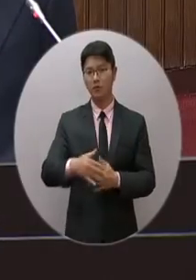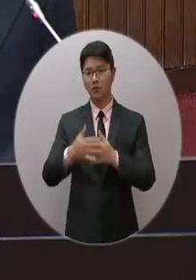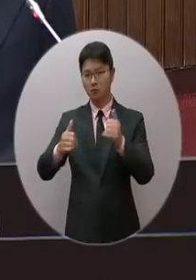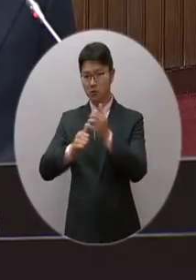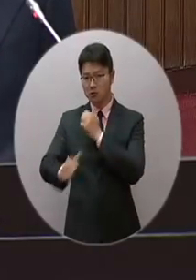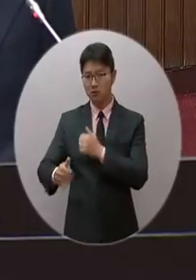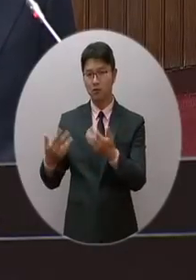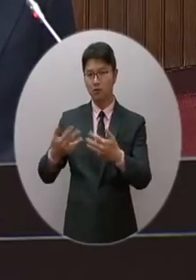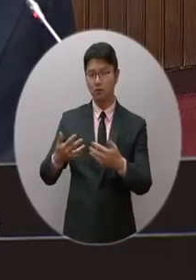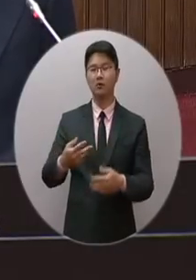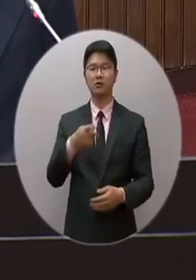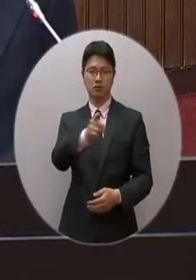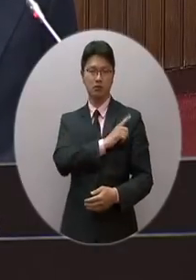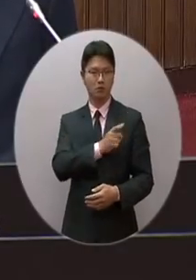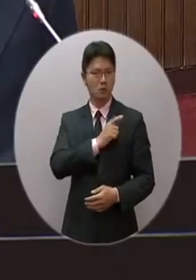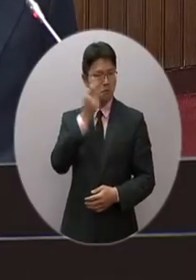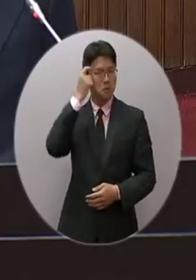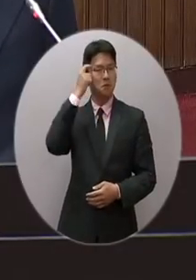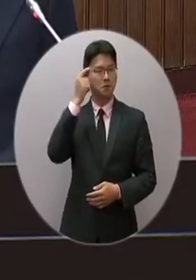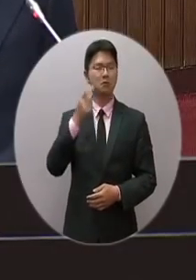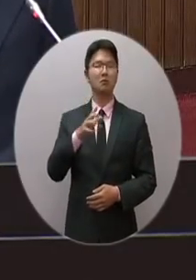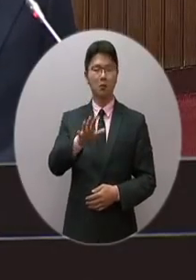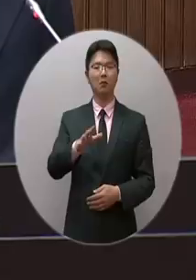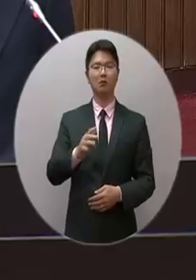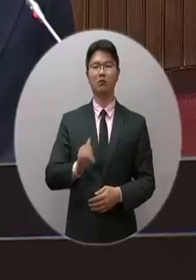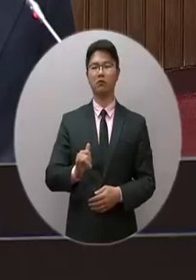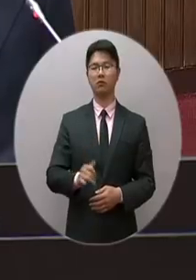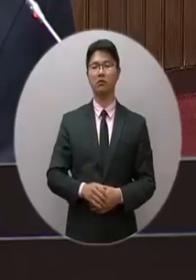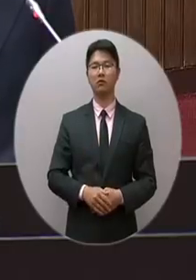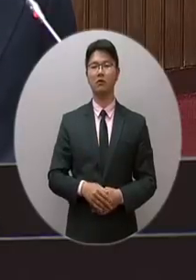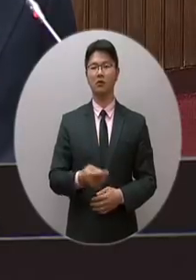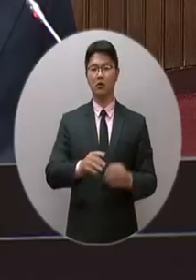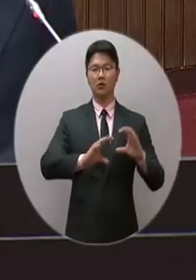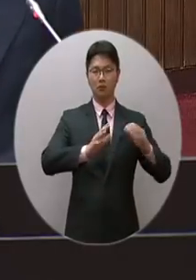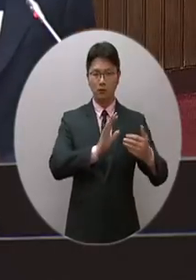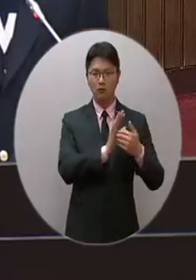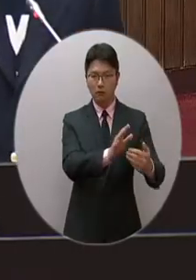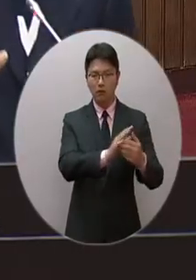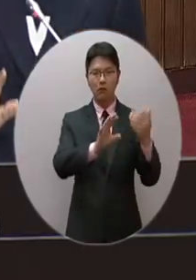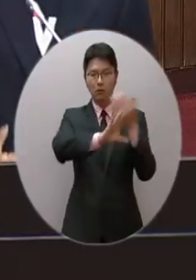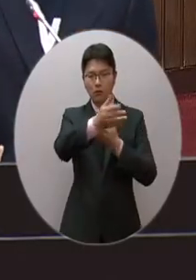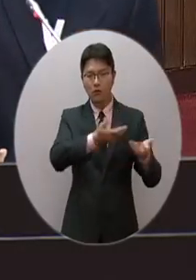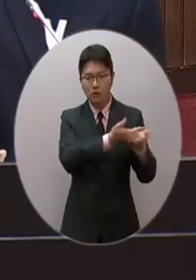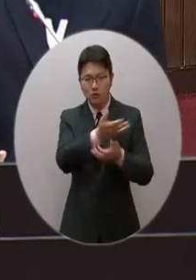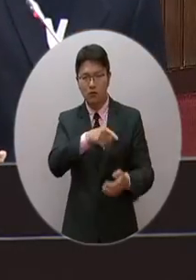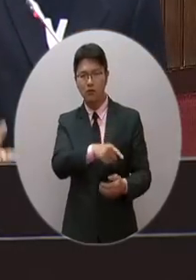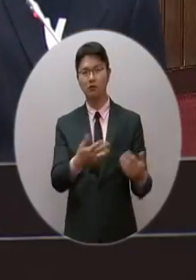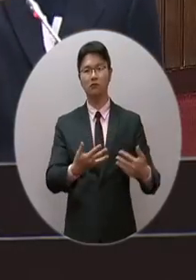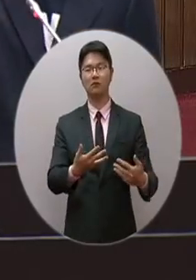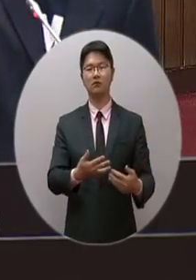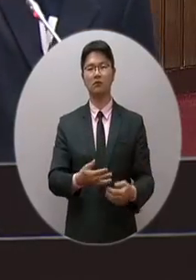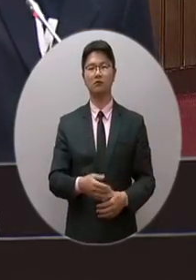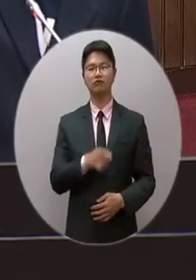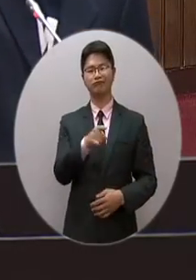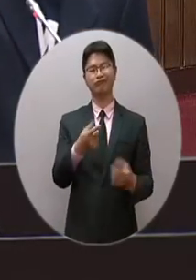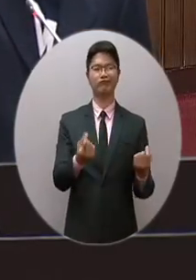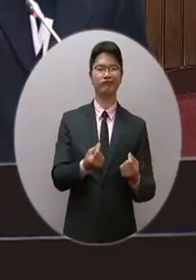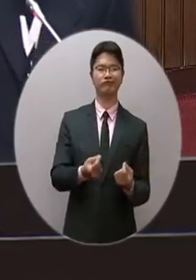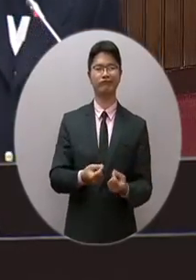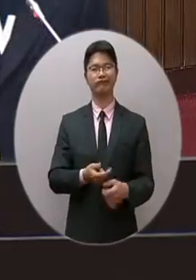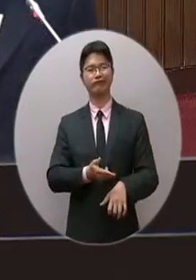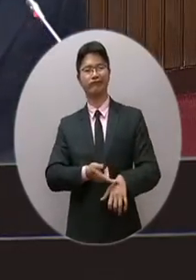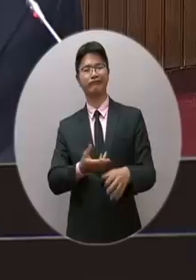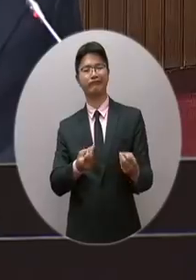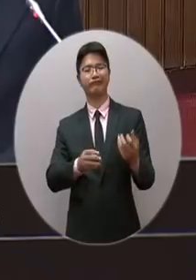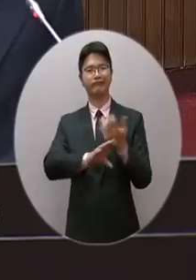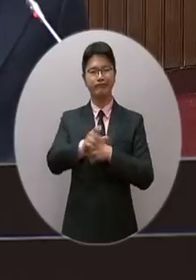题自己有看法，有板有眼，可是在国防外交这一部分啊，好像没办法给他一